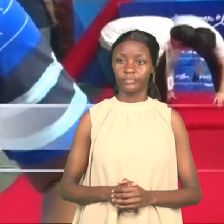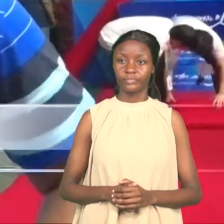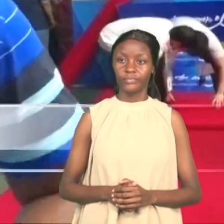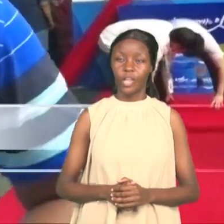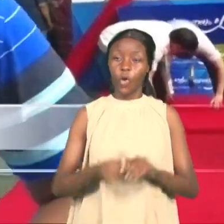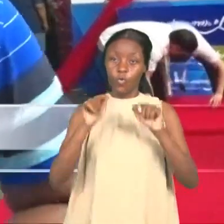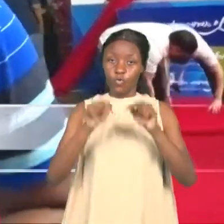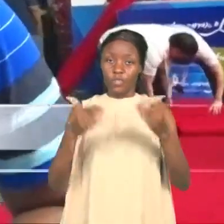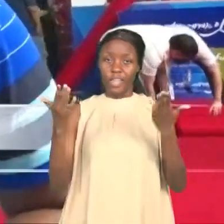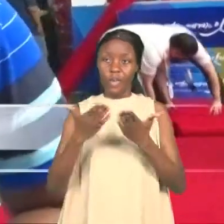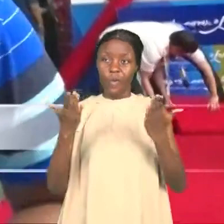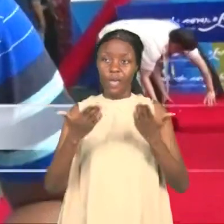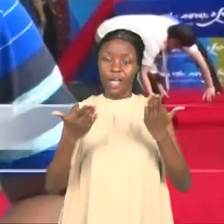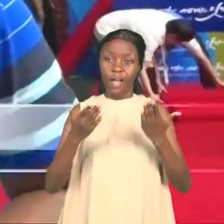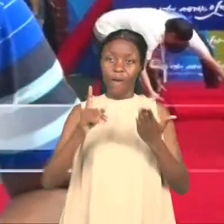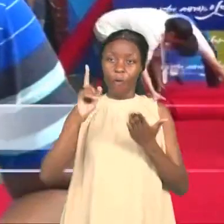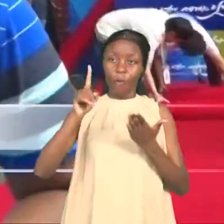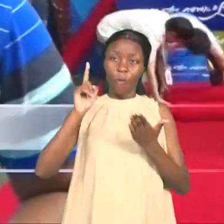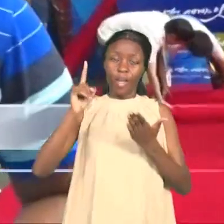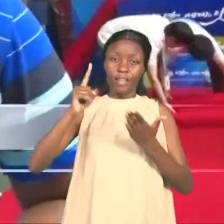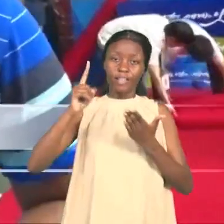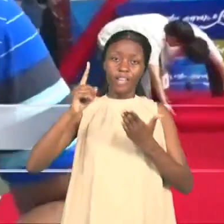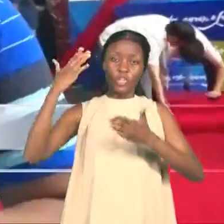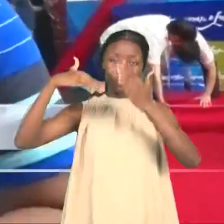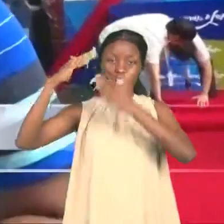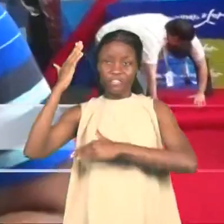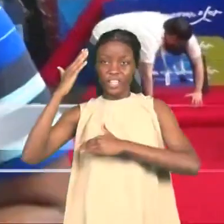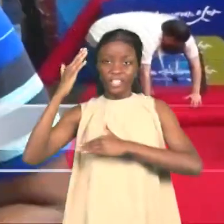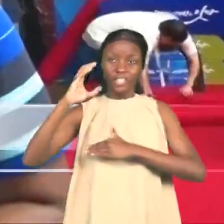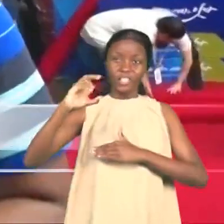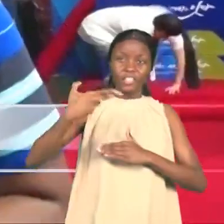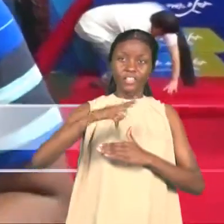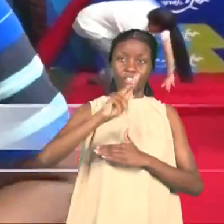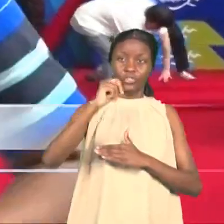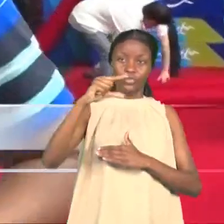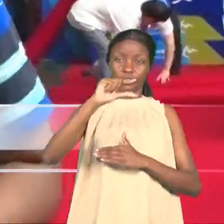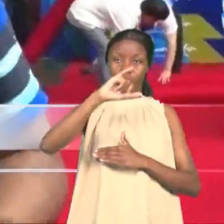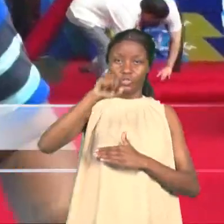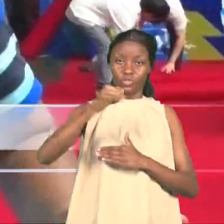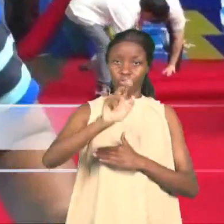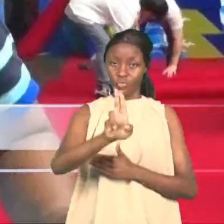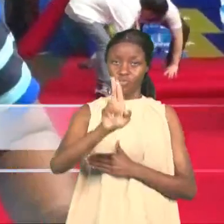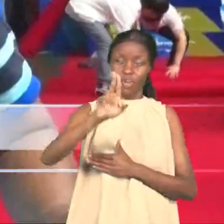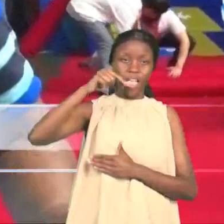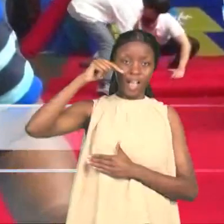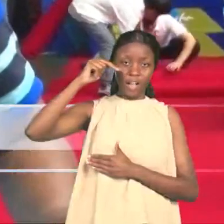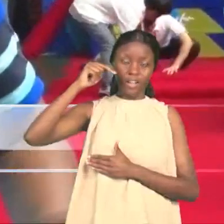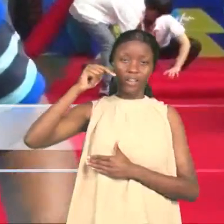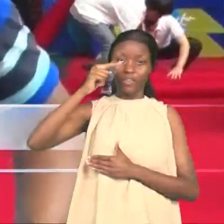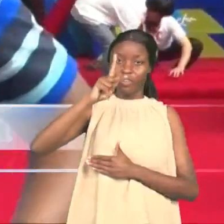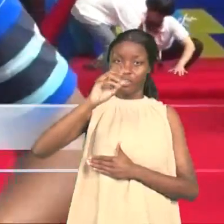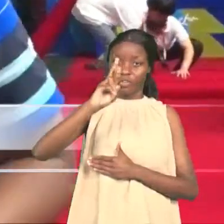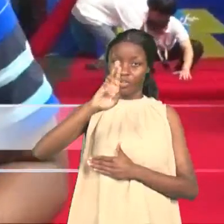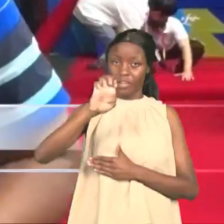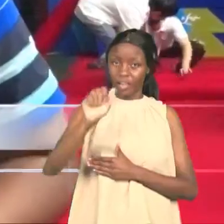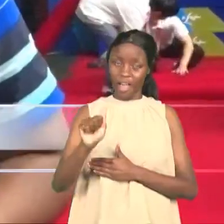katika chuo kikuu cha mafunzo ya uchukuzi katika eneo la Chungju nchini Korea Kusini, ambapo leo ndio ilikuwa ni ufunguzi